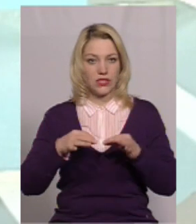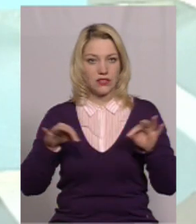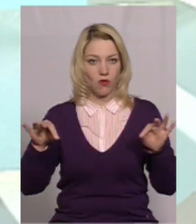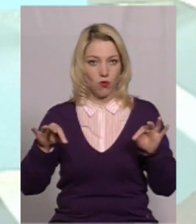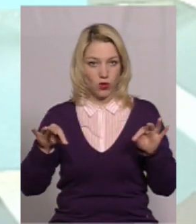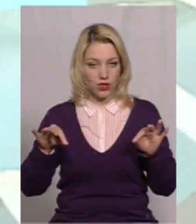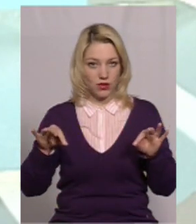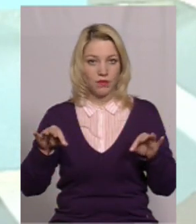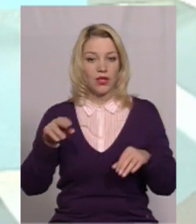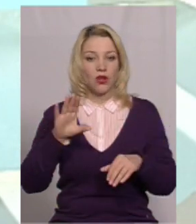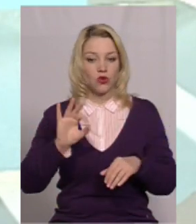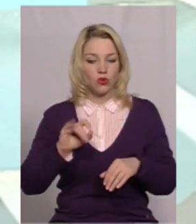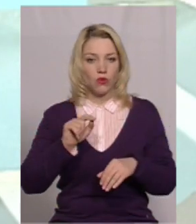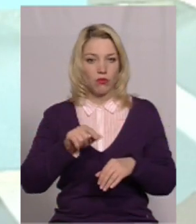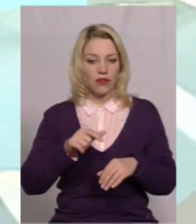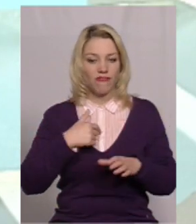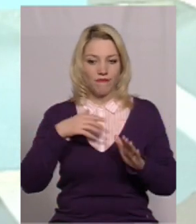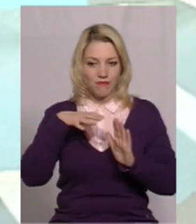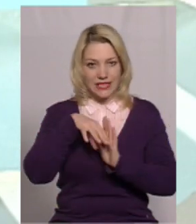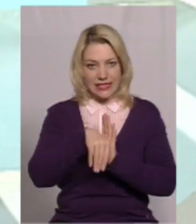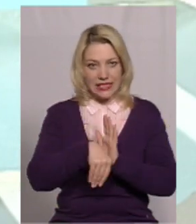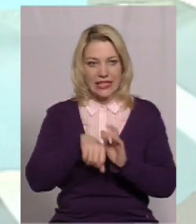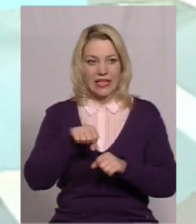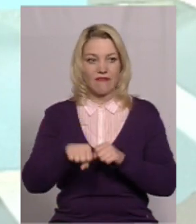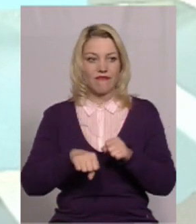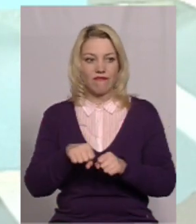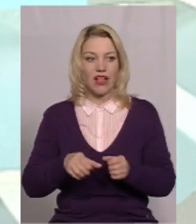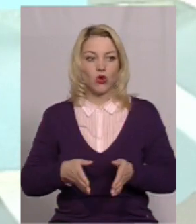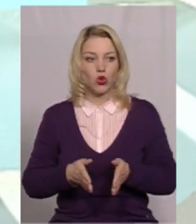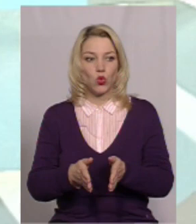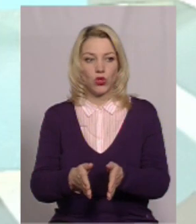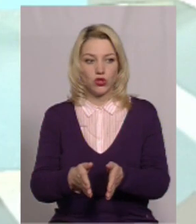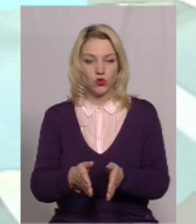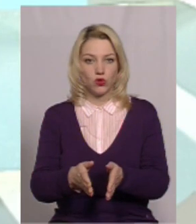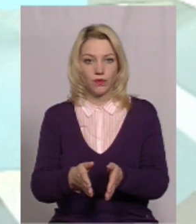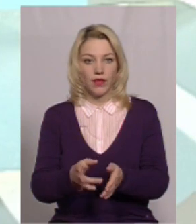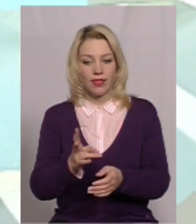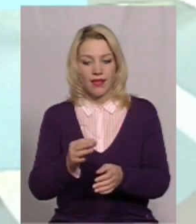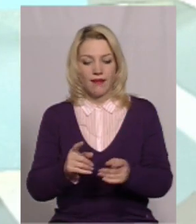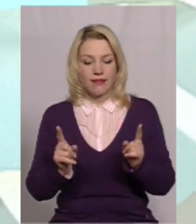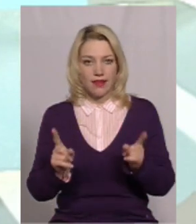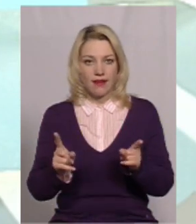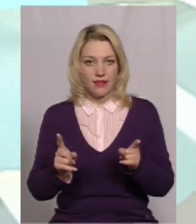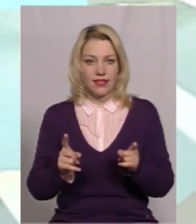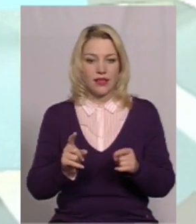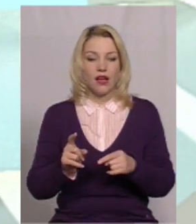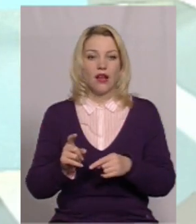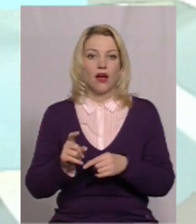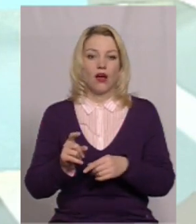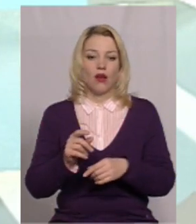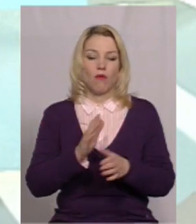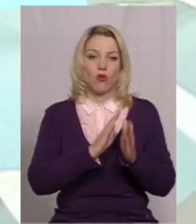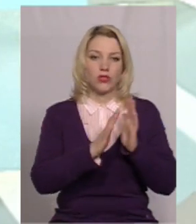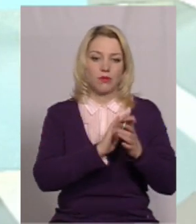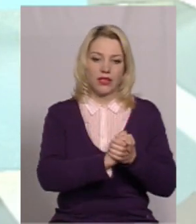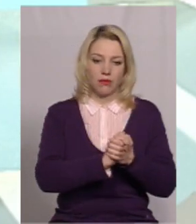Свободи, то ми все-таки умістили велодоріжку на ділянці від проспекту Миру до